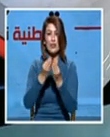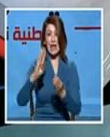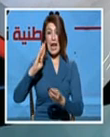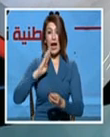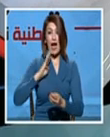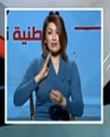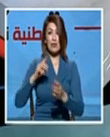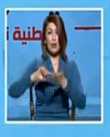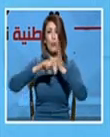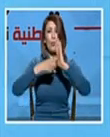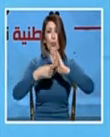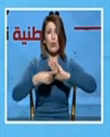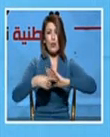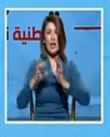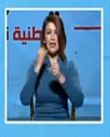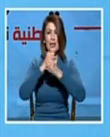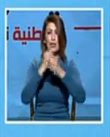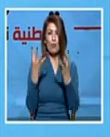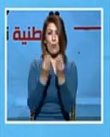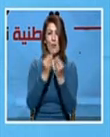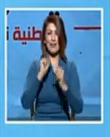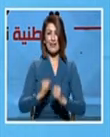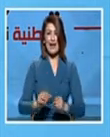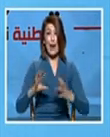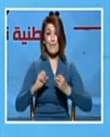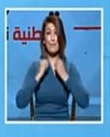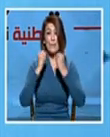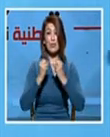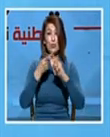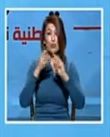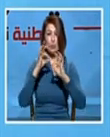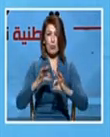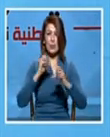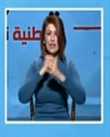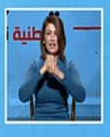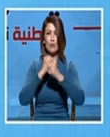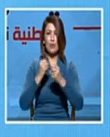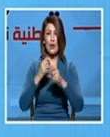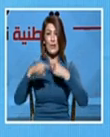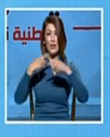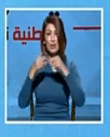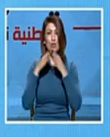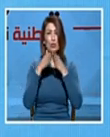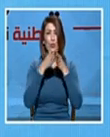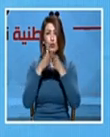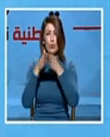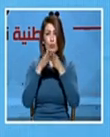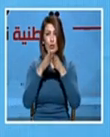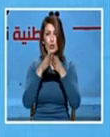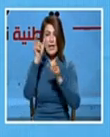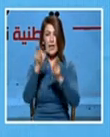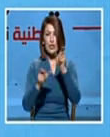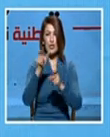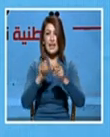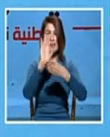الباقي الكل الحمايات الكل هذوما على المجهود اللي قاعدين يعملوا فيه مش يطلبوا من المواطنين انه يحافظوا